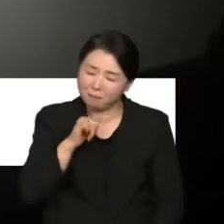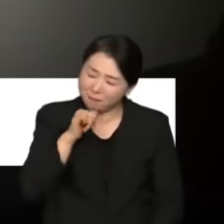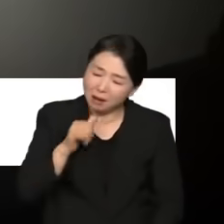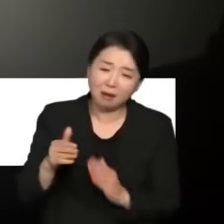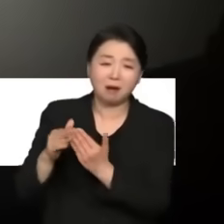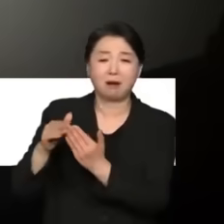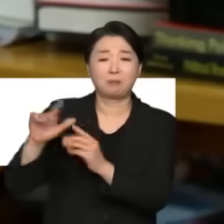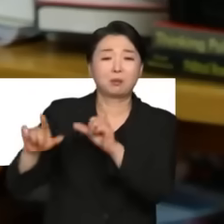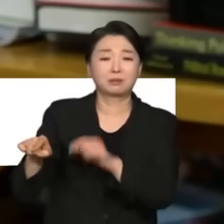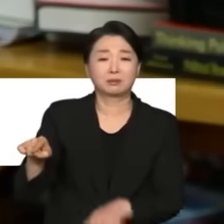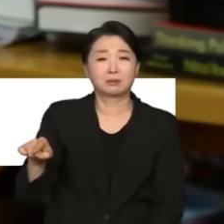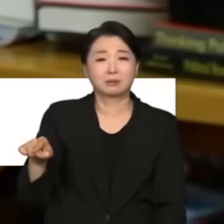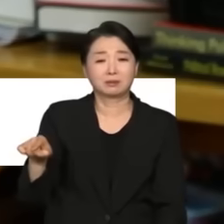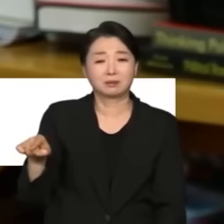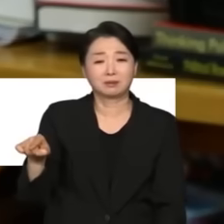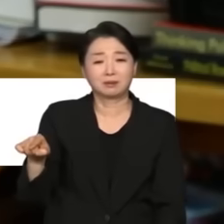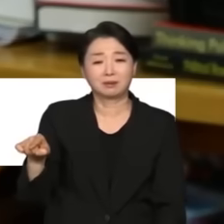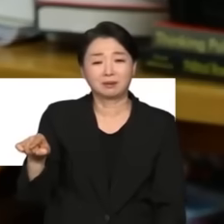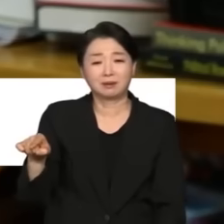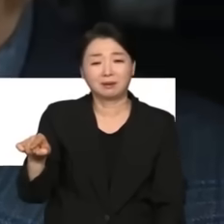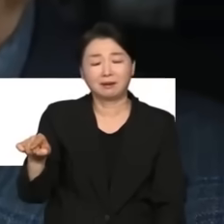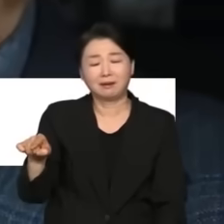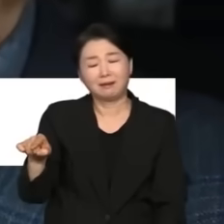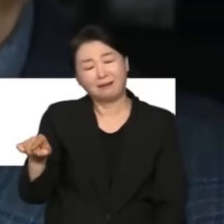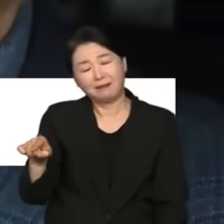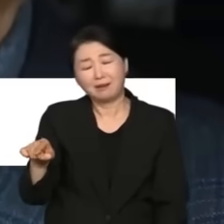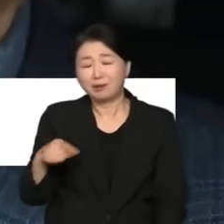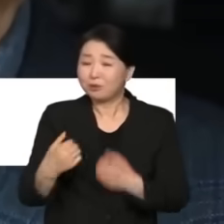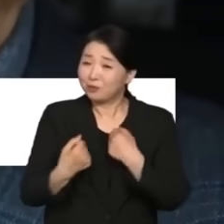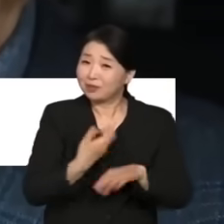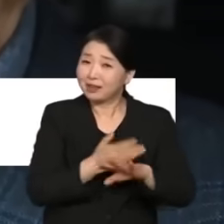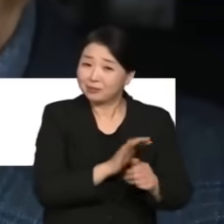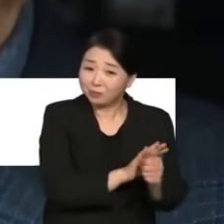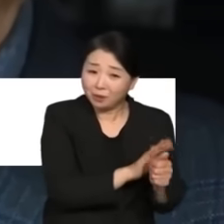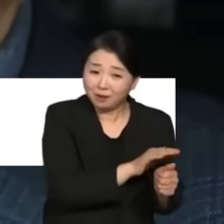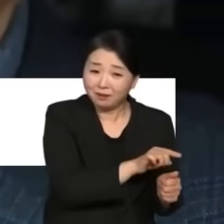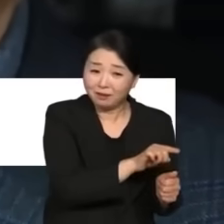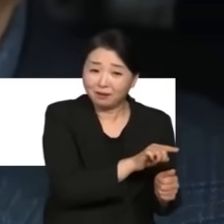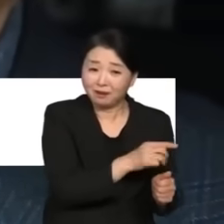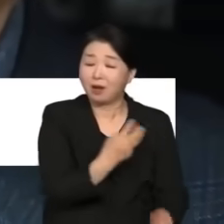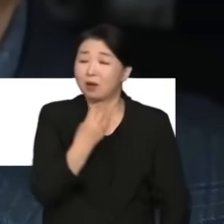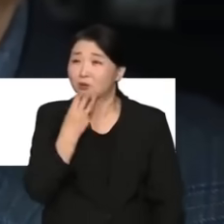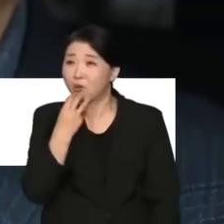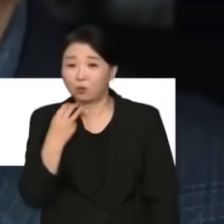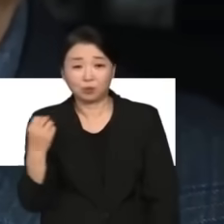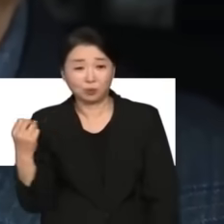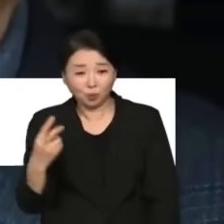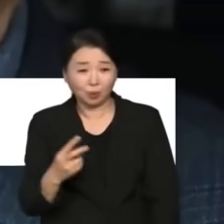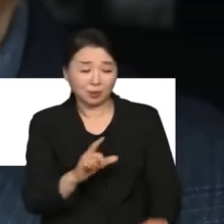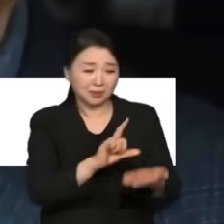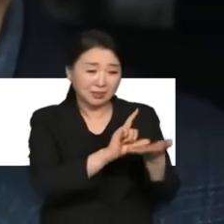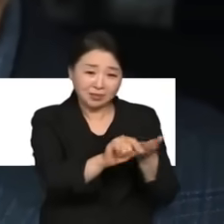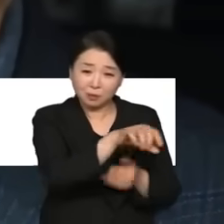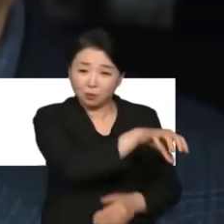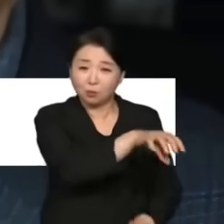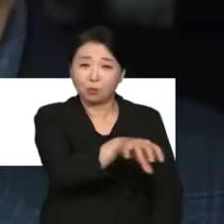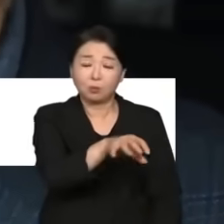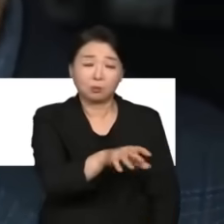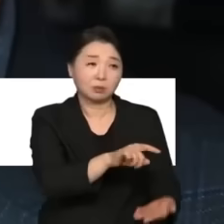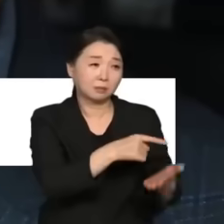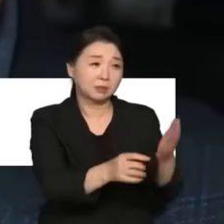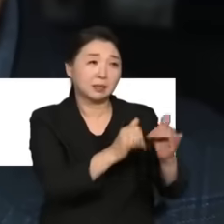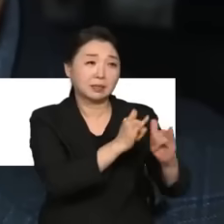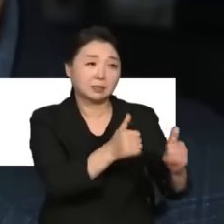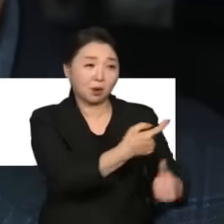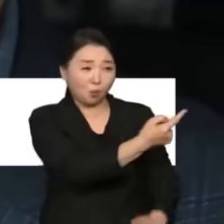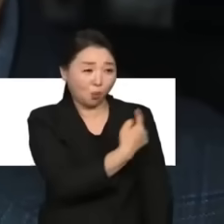자체의 모습에서도 보이고 뭐 서울은 물론이고 지방에서도 이렇게 그 피해자들이 상담하러 와서